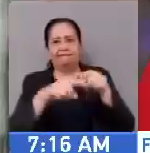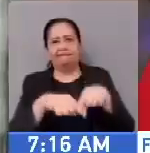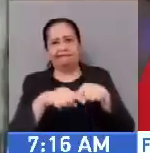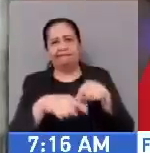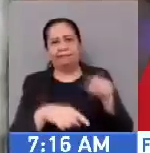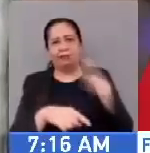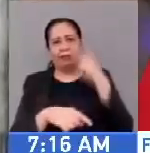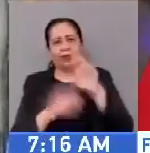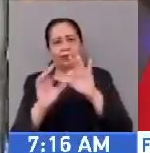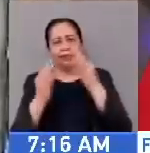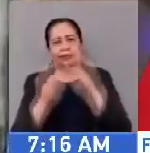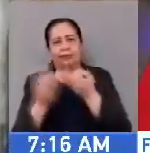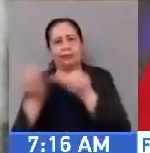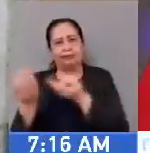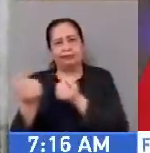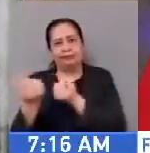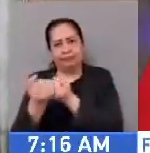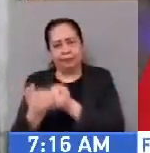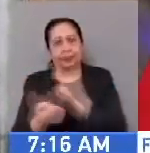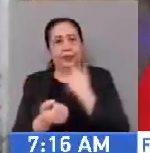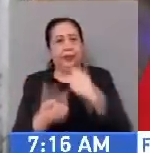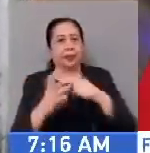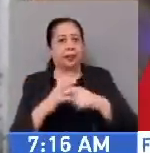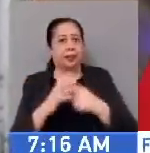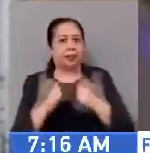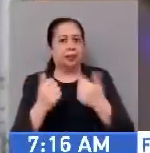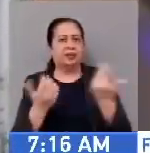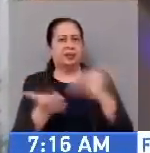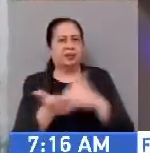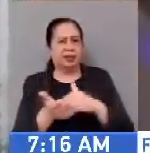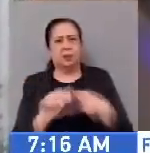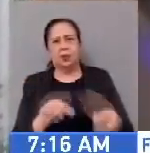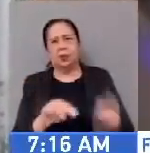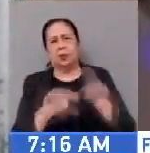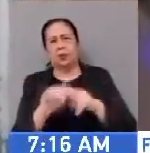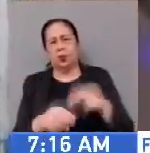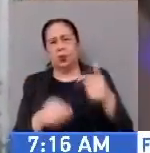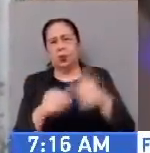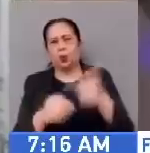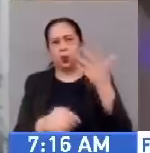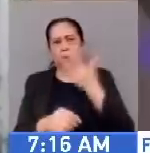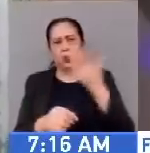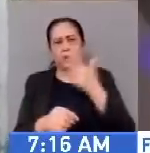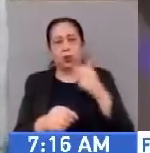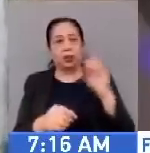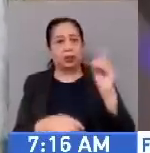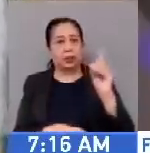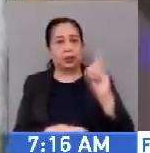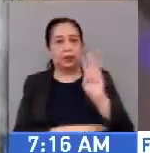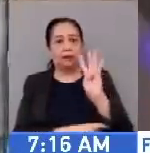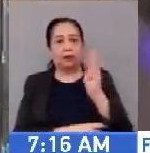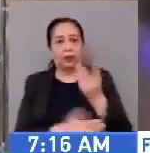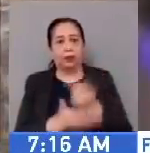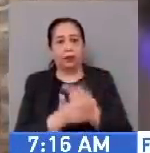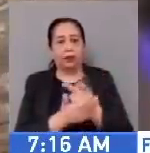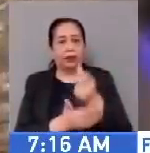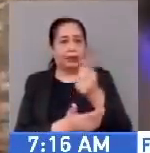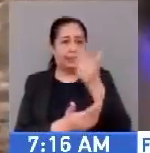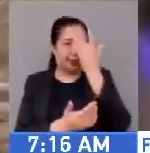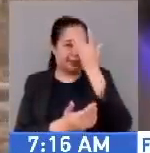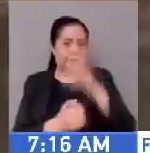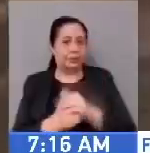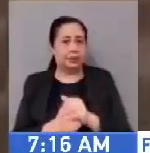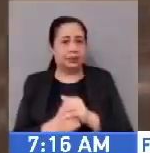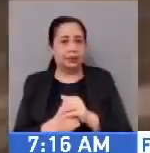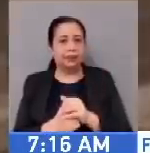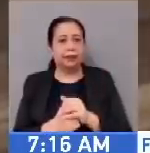kabuhayan. Simula ngayong araw, gumalaw na naman ang presyo ng produktong petrolyo. Ang diesel, 4 na piso at 10 sentimo kada litro ang taas singil.